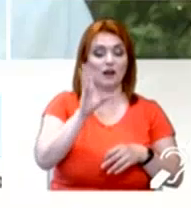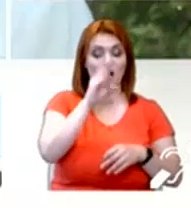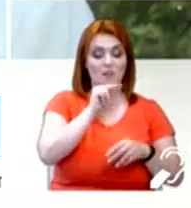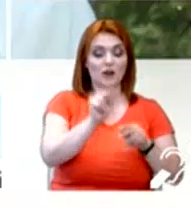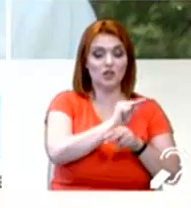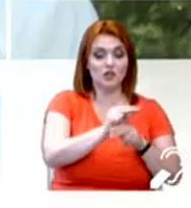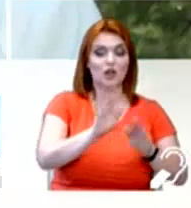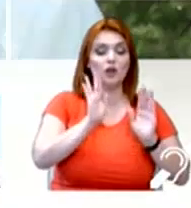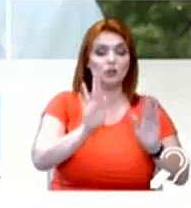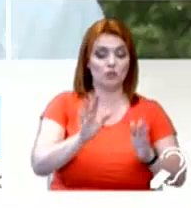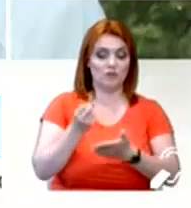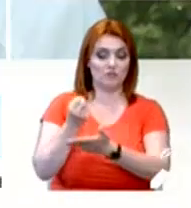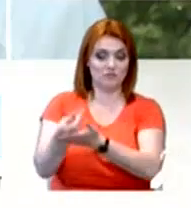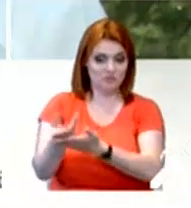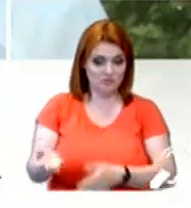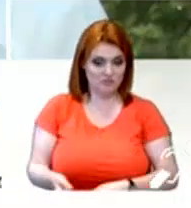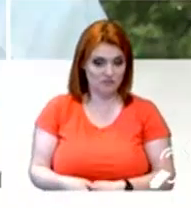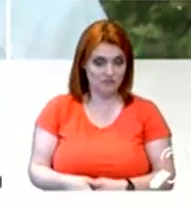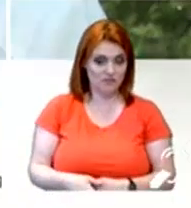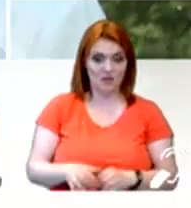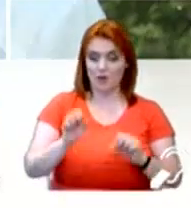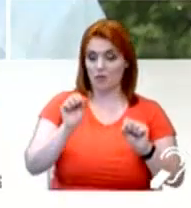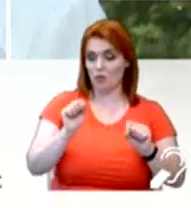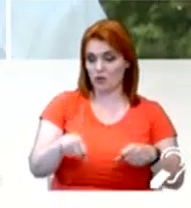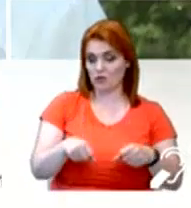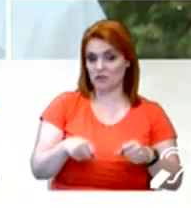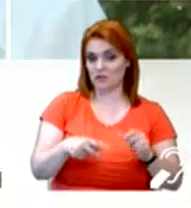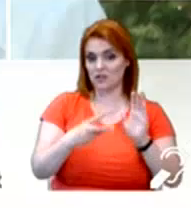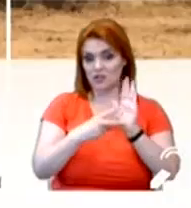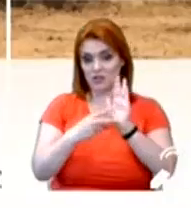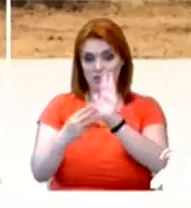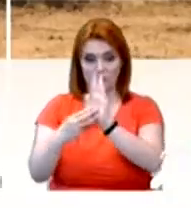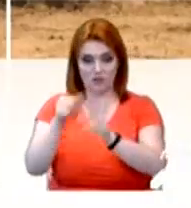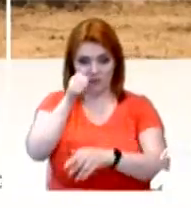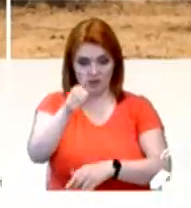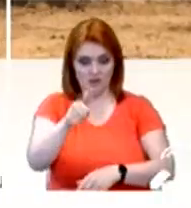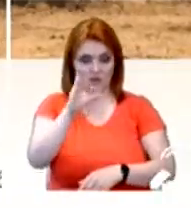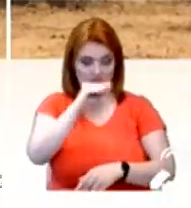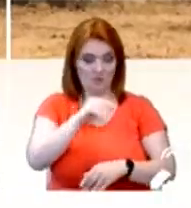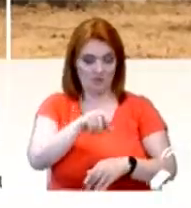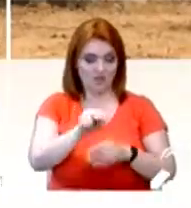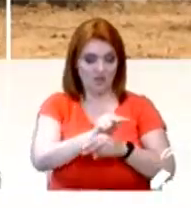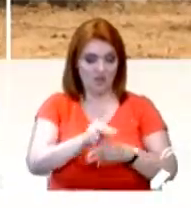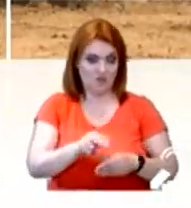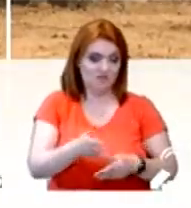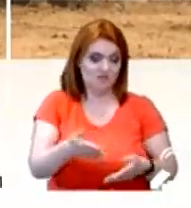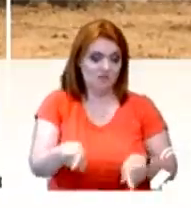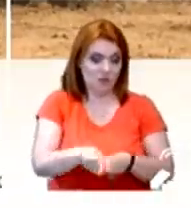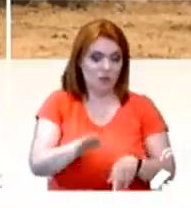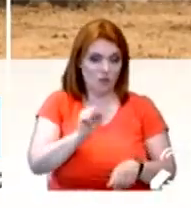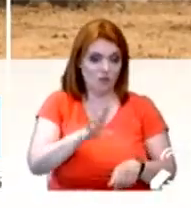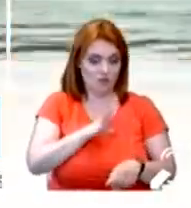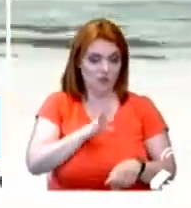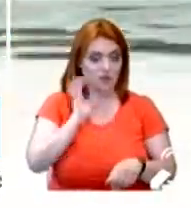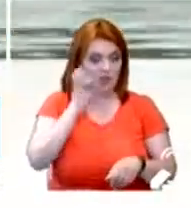onihomicoze, tratament durează de la 7-8 luni. Zilele de 1 și 2 iunie au fost declarate